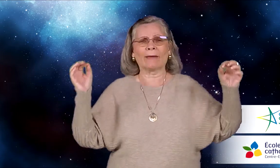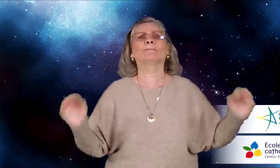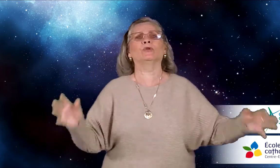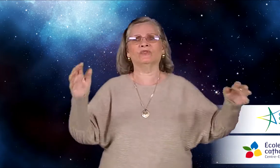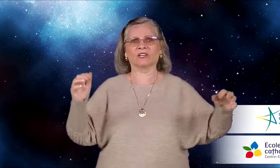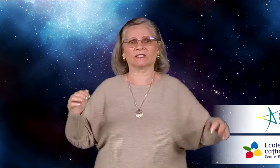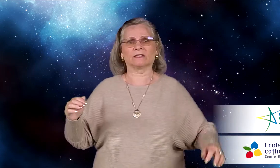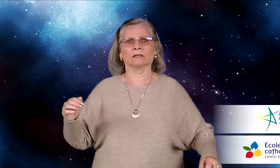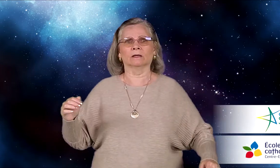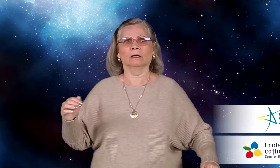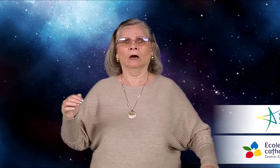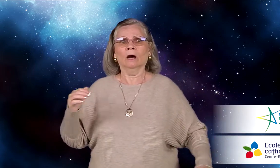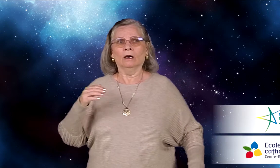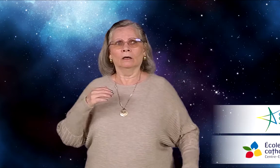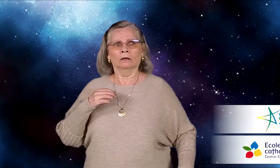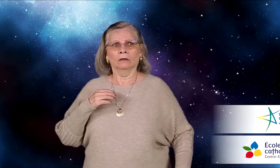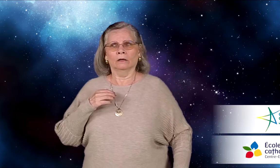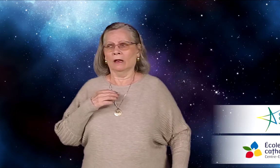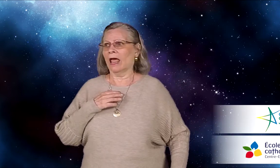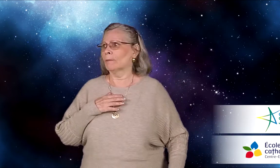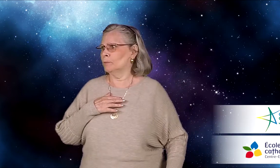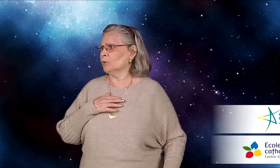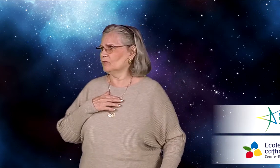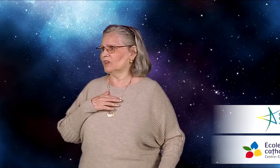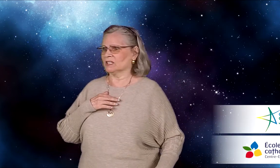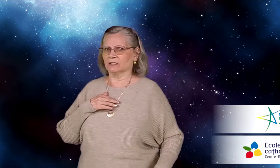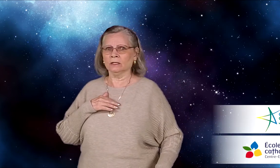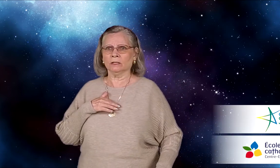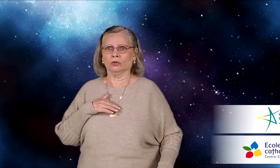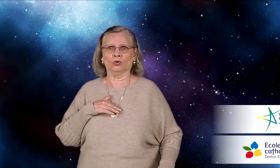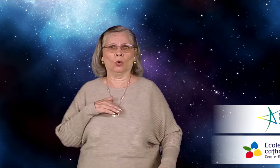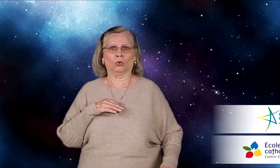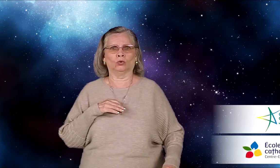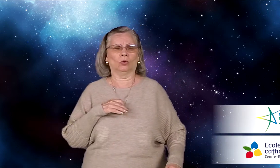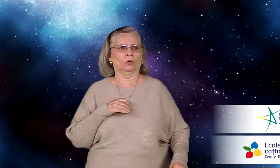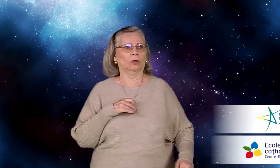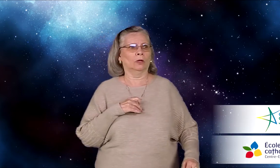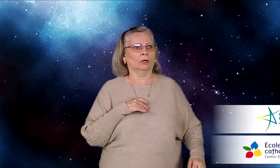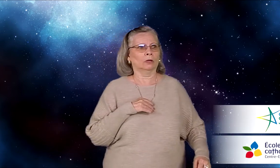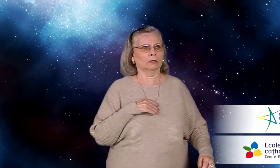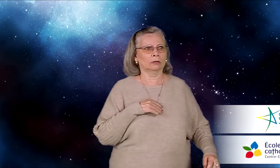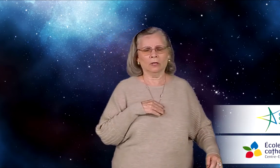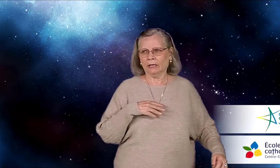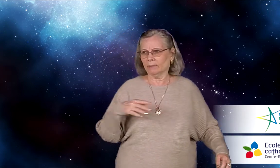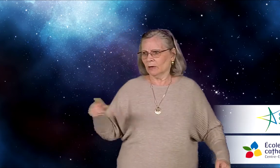tour, la pulvériser. Oh, la pulvériser. Non, non.